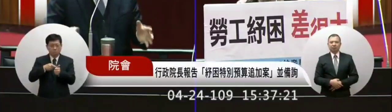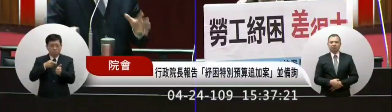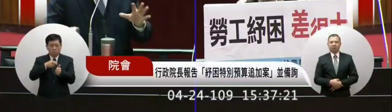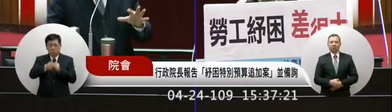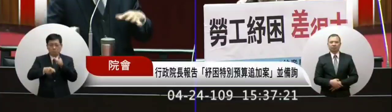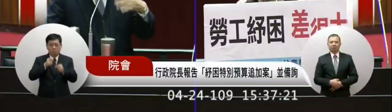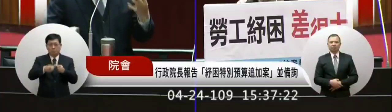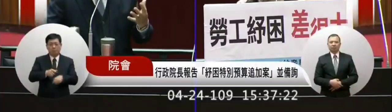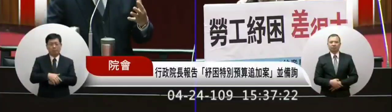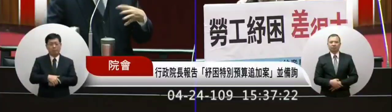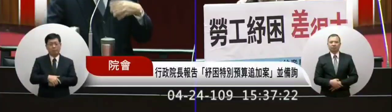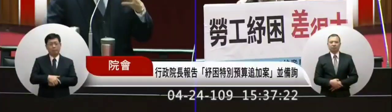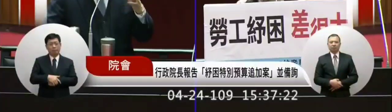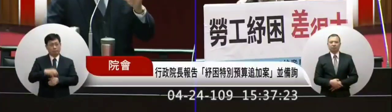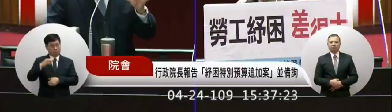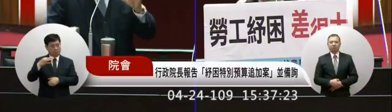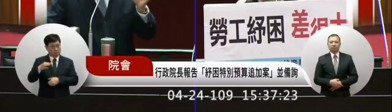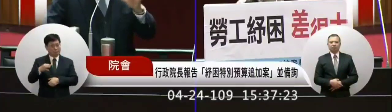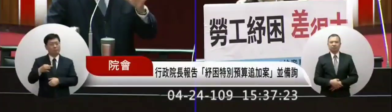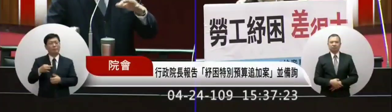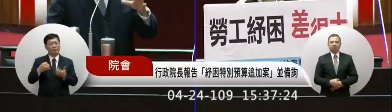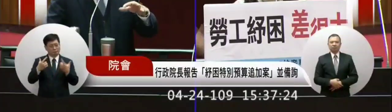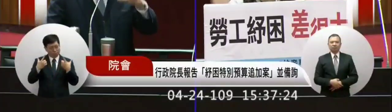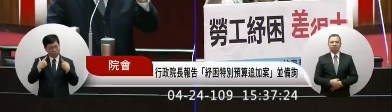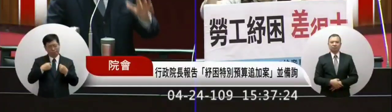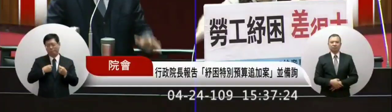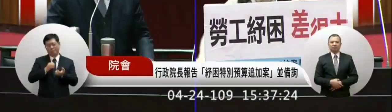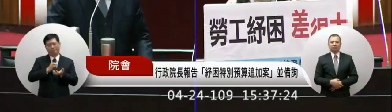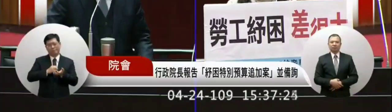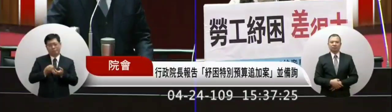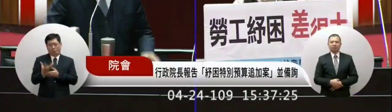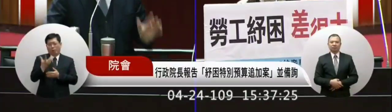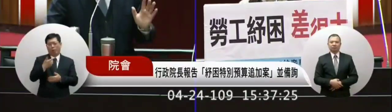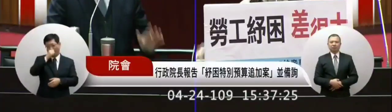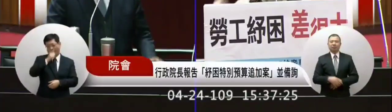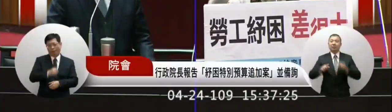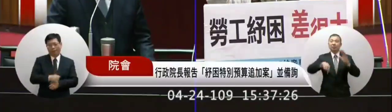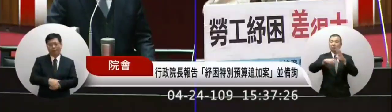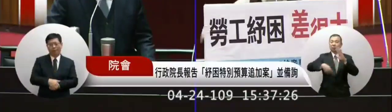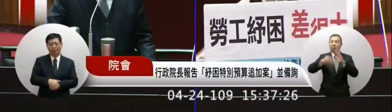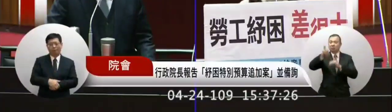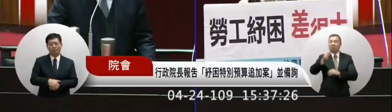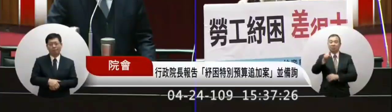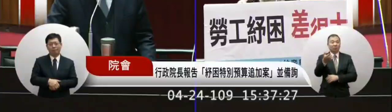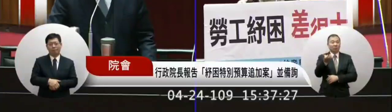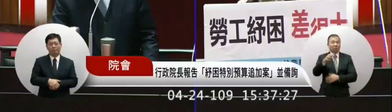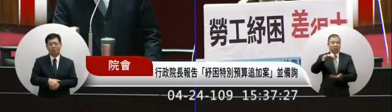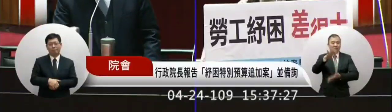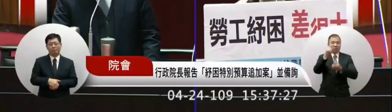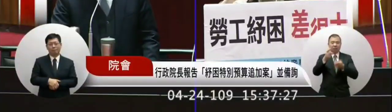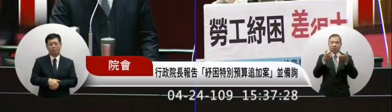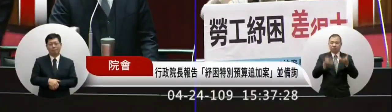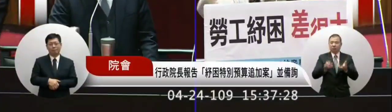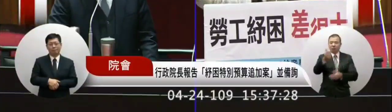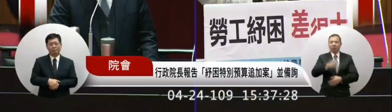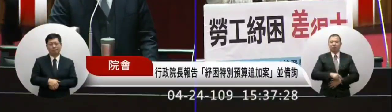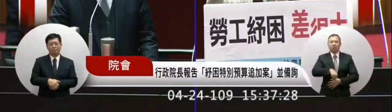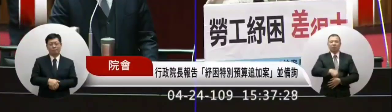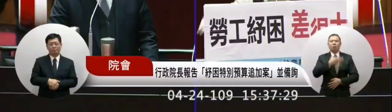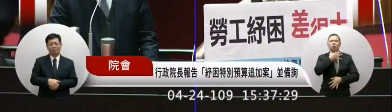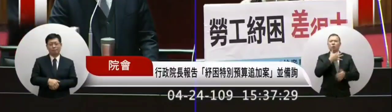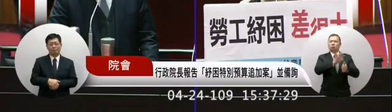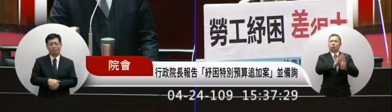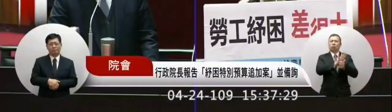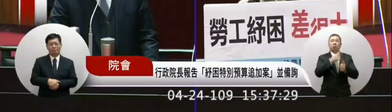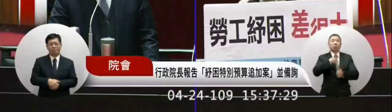费，所以钱是永远多，越多越好啦。 院长，你刚刚讲一个重点哦，纾困。你知道我最近在